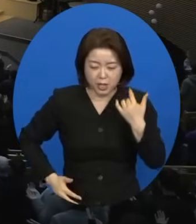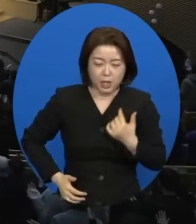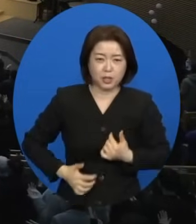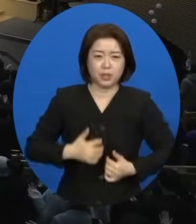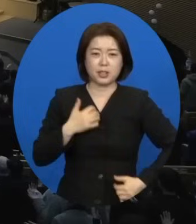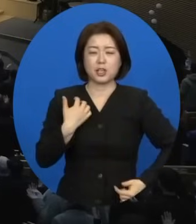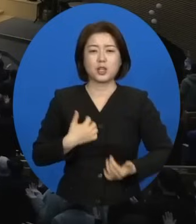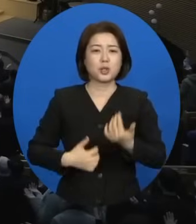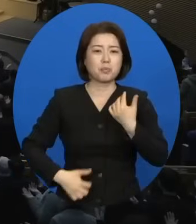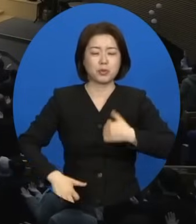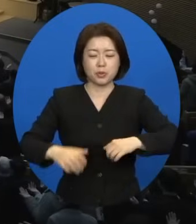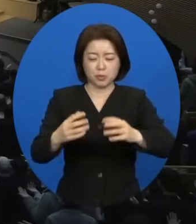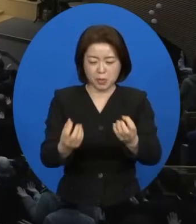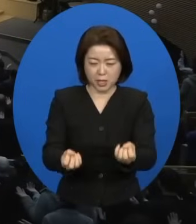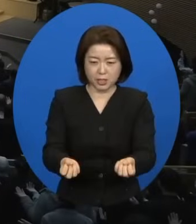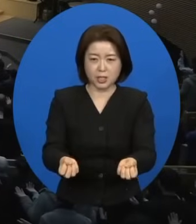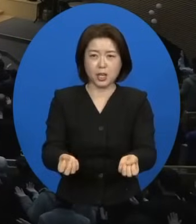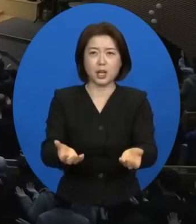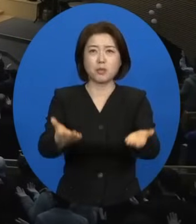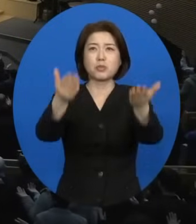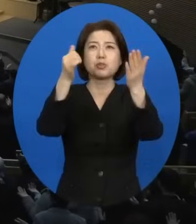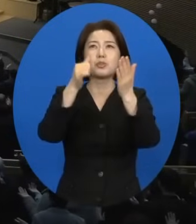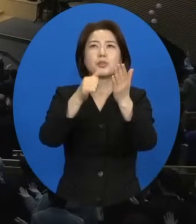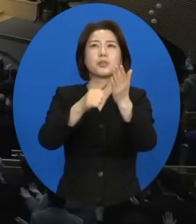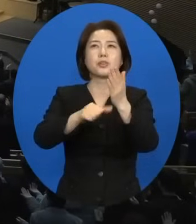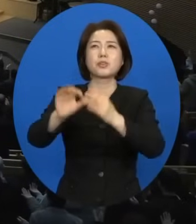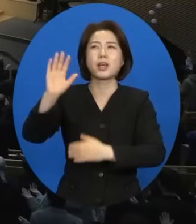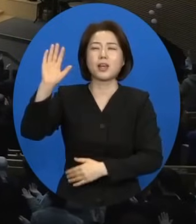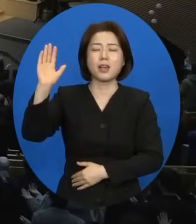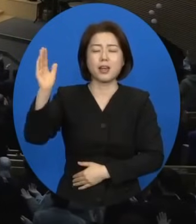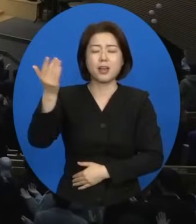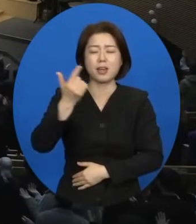찬양하여 기쁨의 제